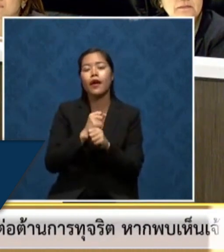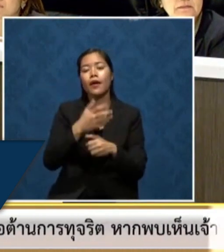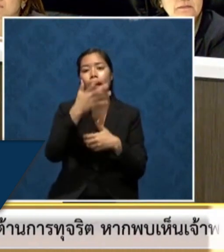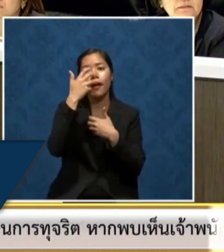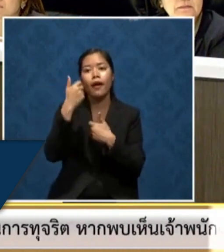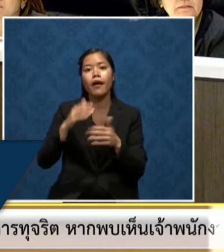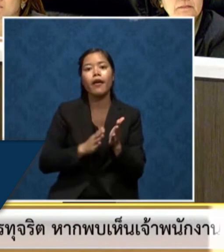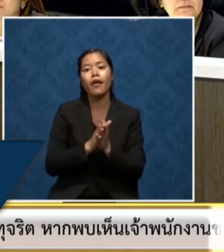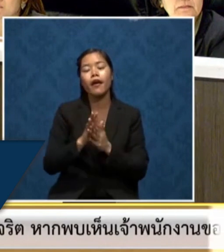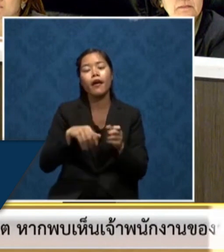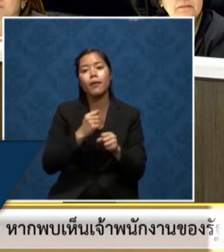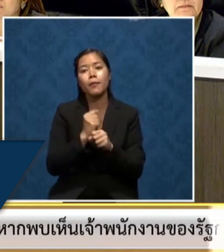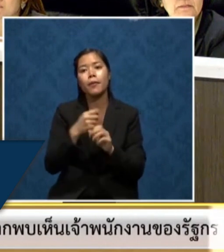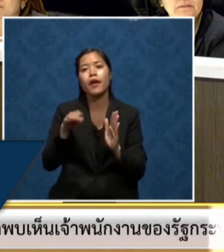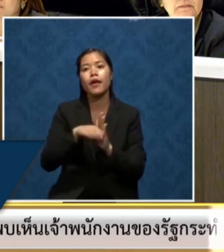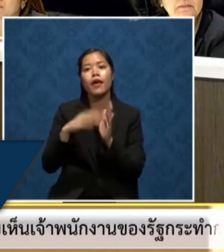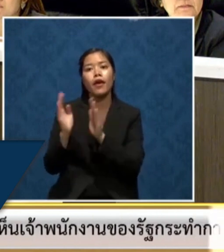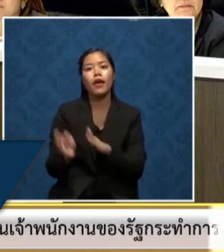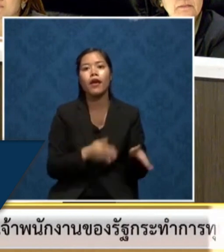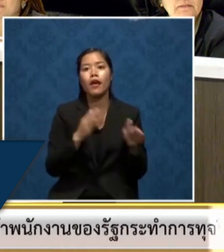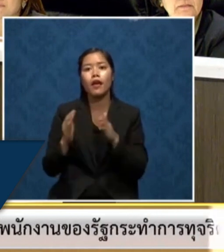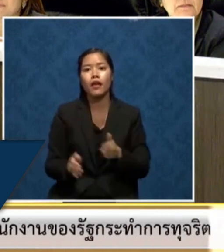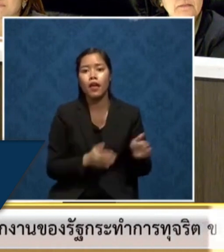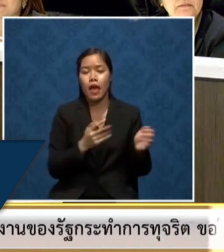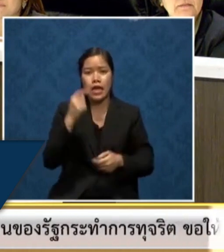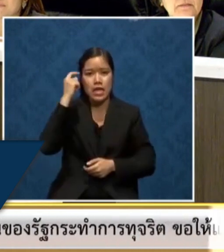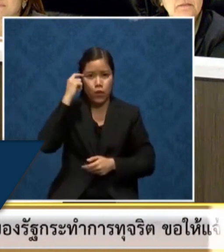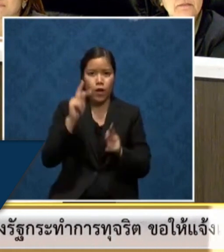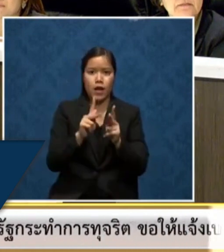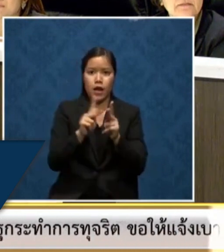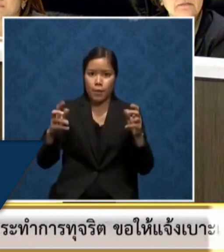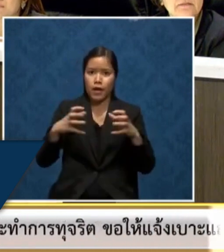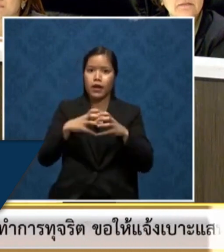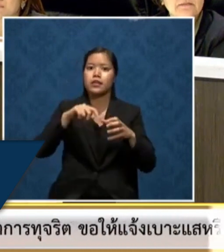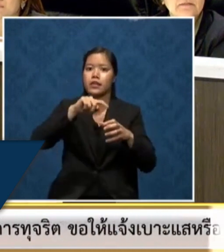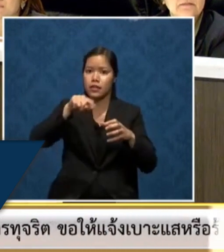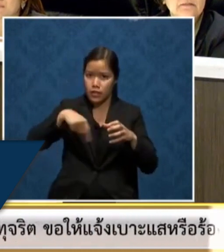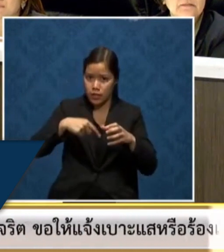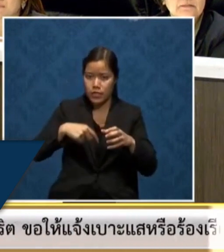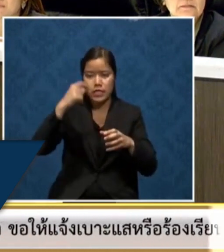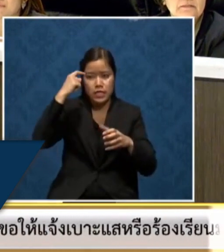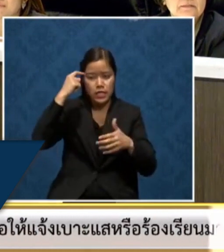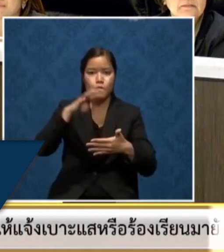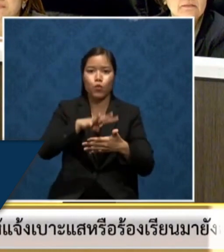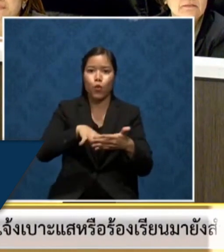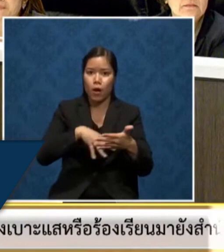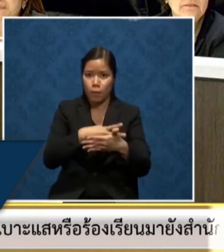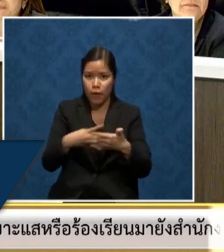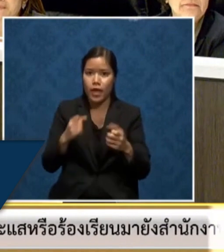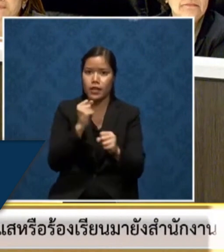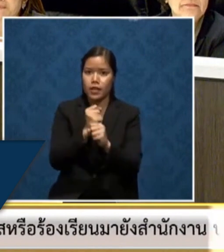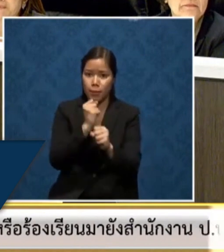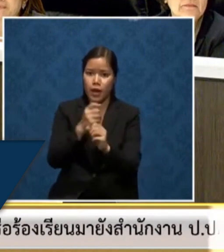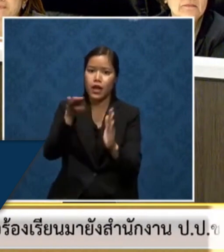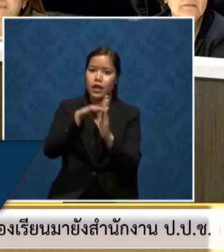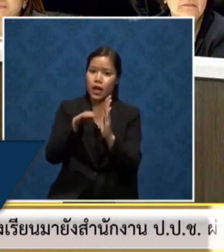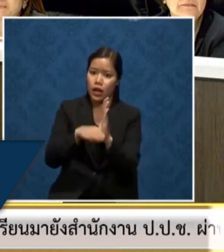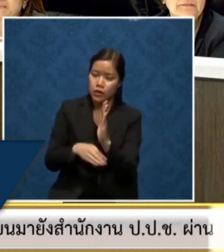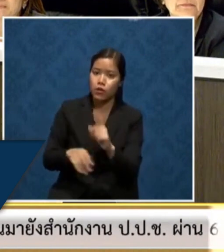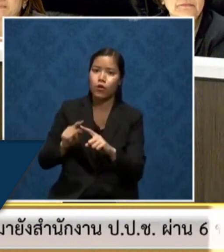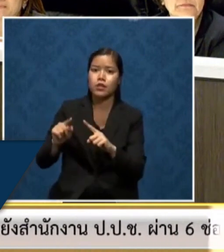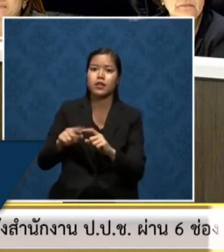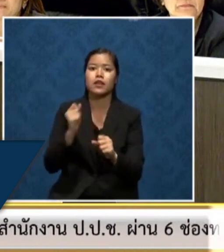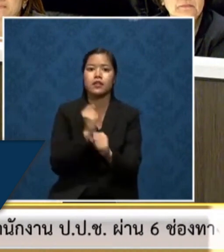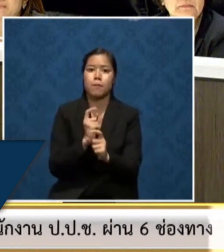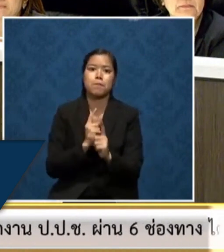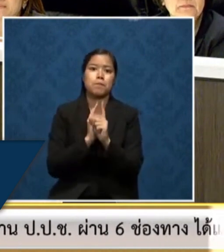ขอให bels seusคต entãoทคำนงานแล้วางแผนกแลวก็pedั้iment ไปใช้ไดจงๆไม่อยากให้